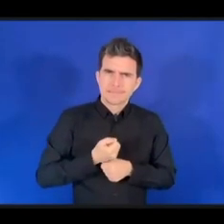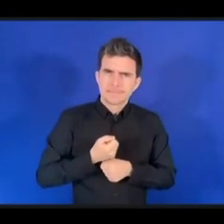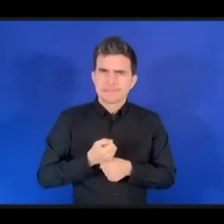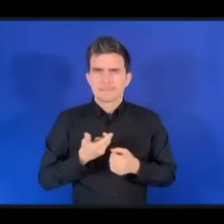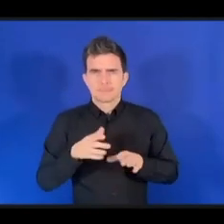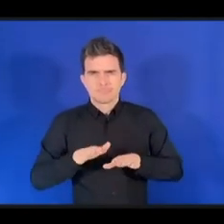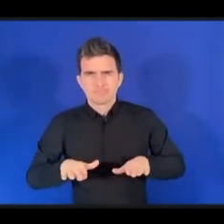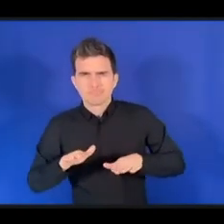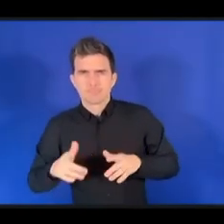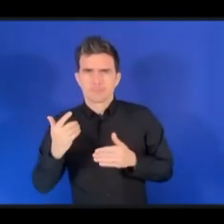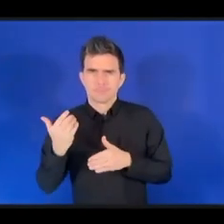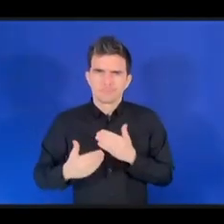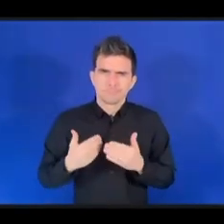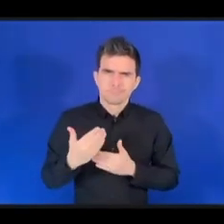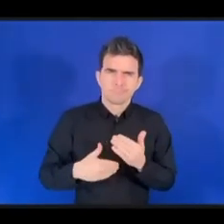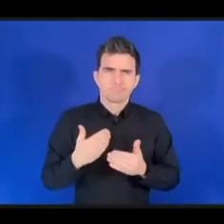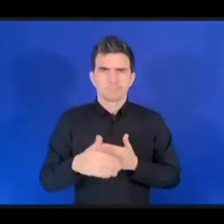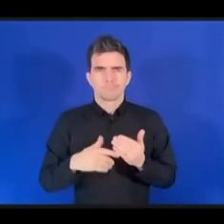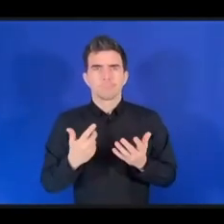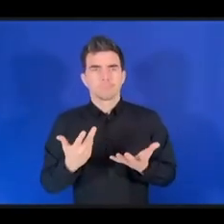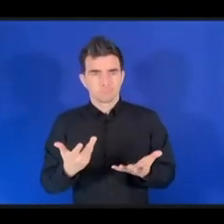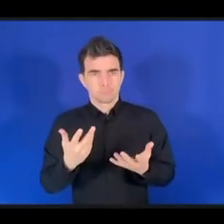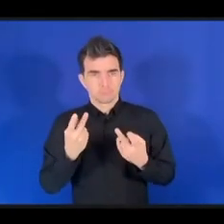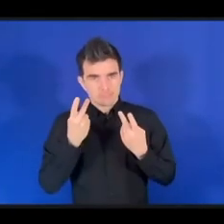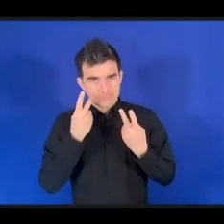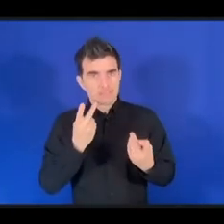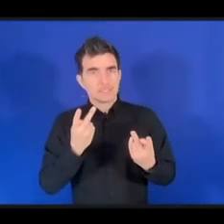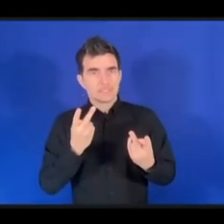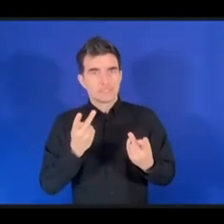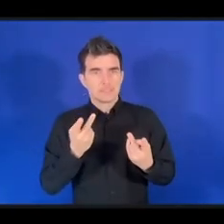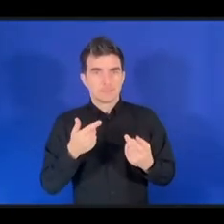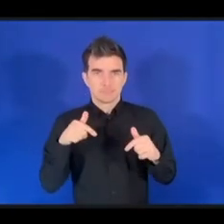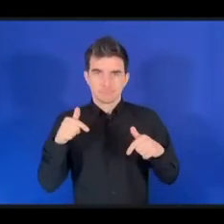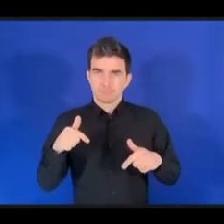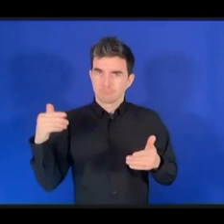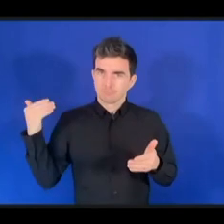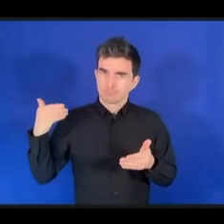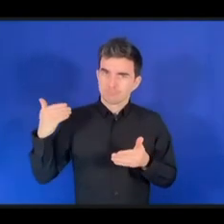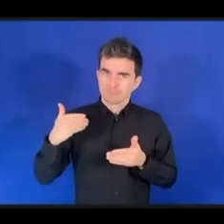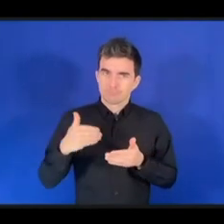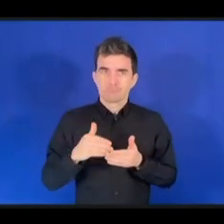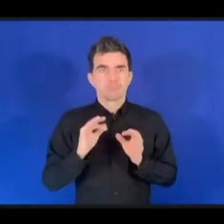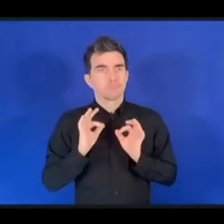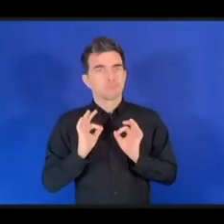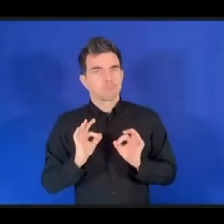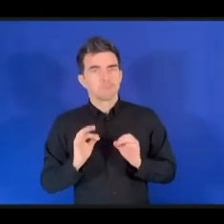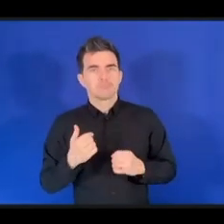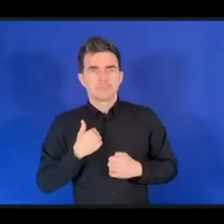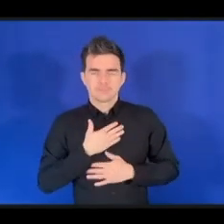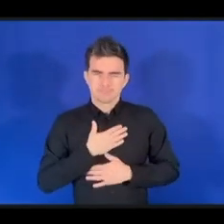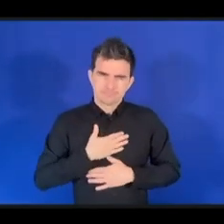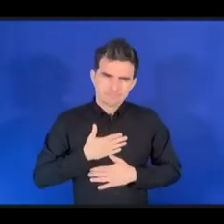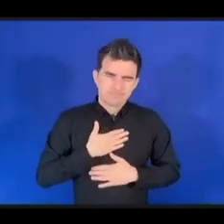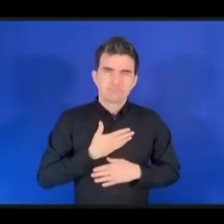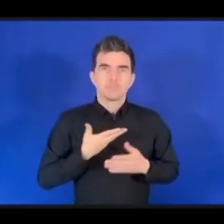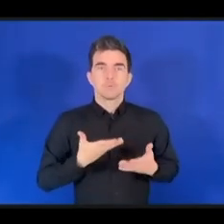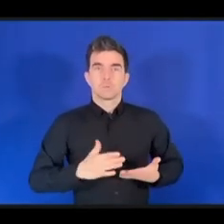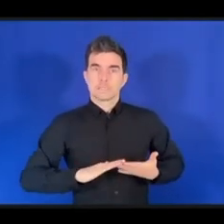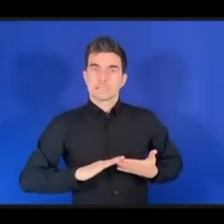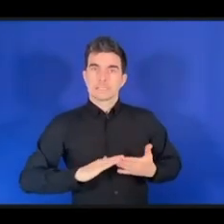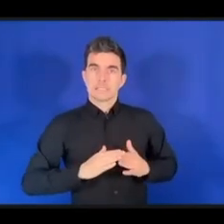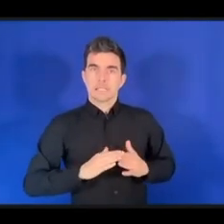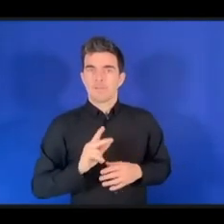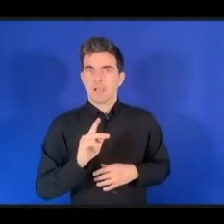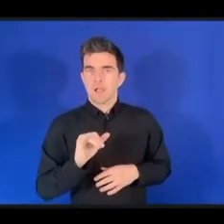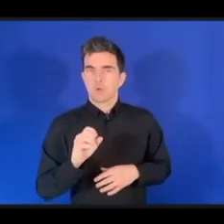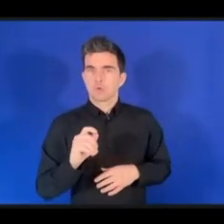功。我也想衷心的感谢京都市作为东道主的城市给我们的热